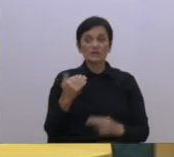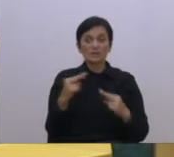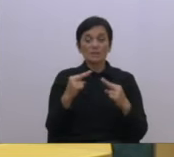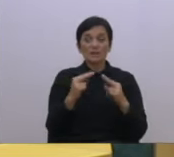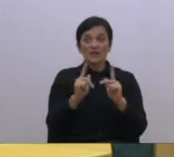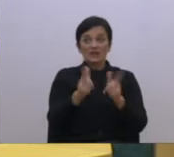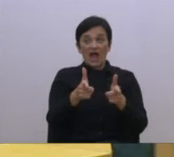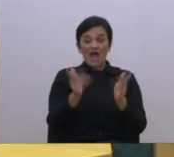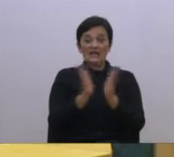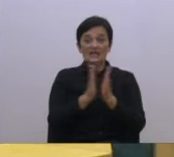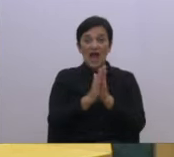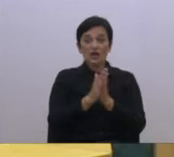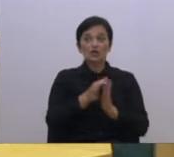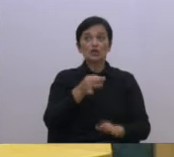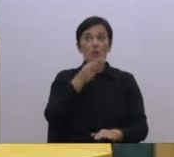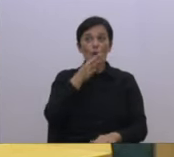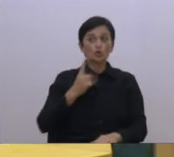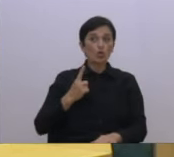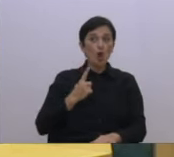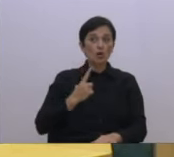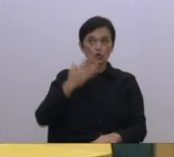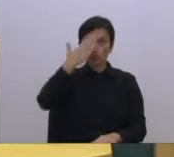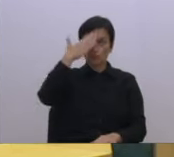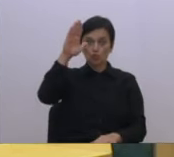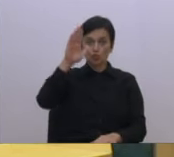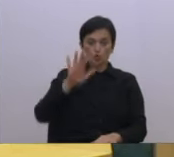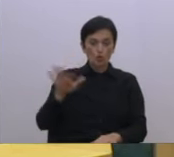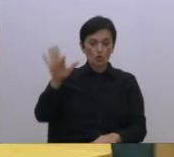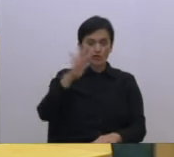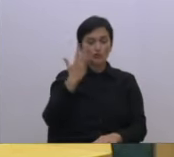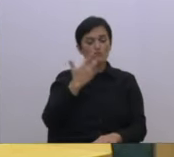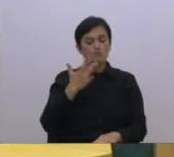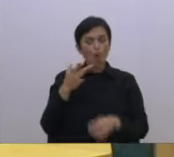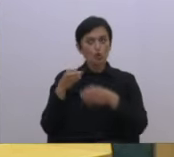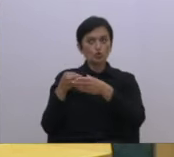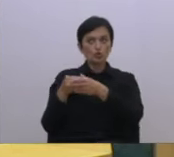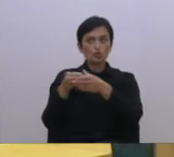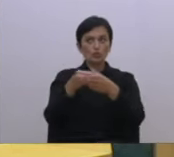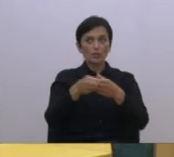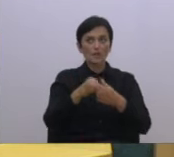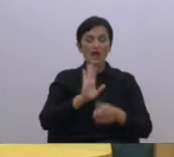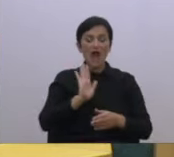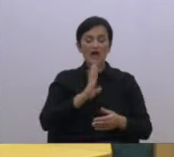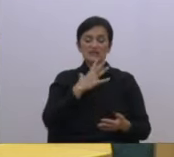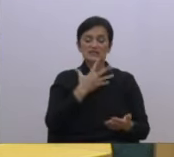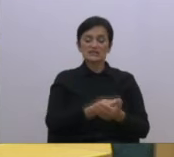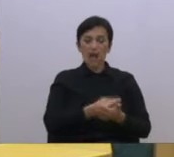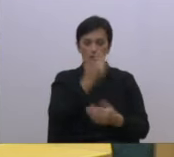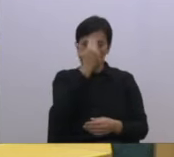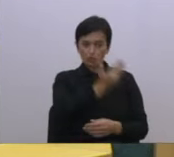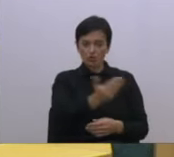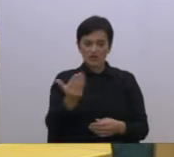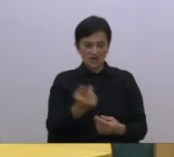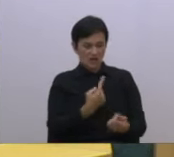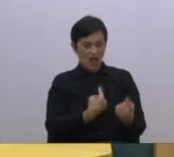დასტურს, ტაშს და მოწონებას ელოდებიან უცხო ქვეყნებისგან თუ პოლიტიკური ჯგუფებისგან და არასაკუთარი ხალხისგან და რა თქმა